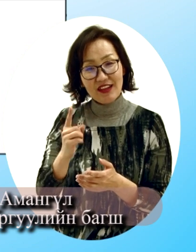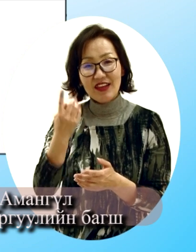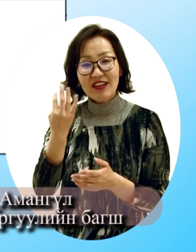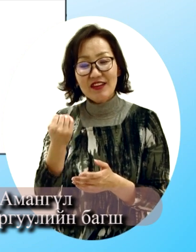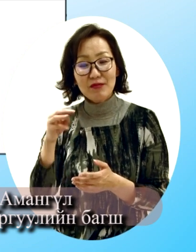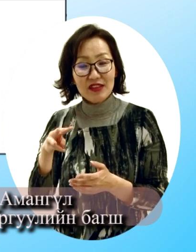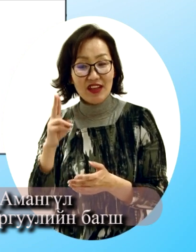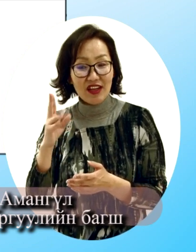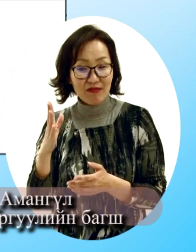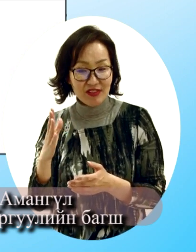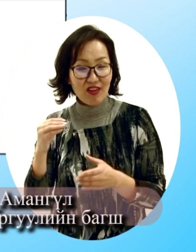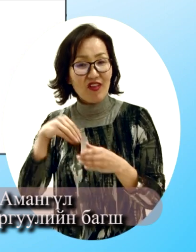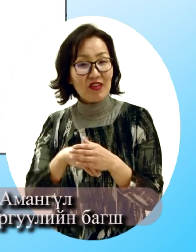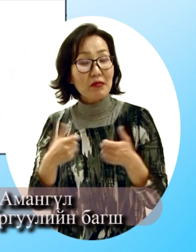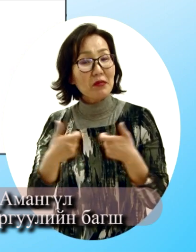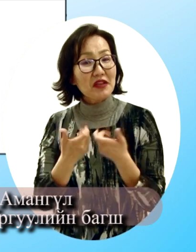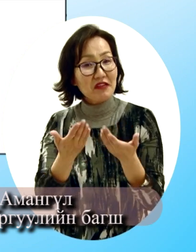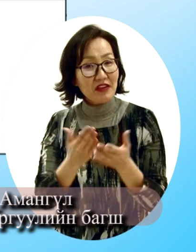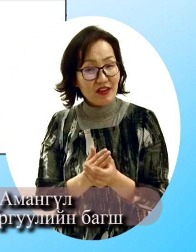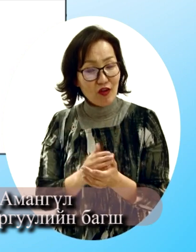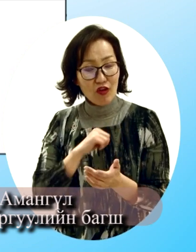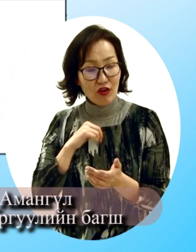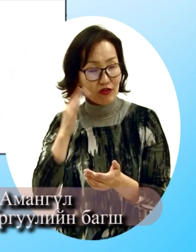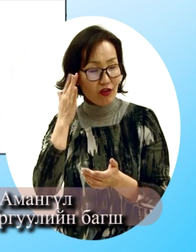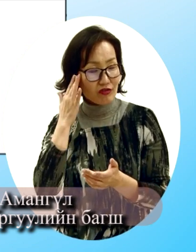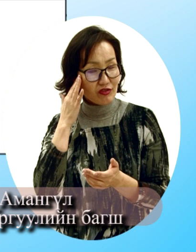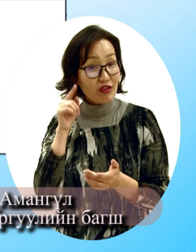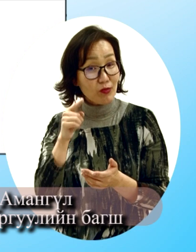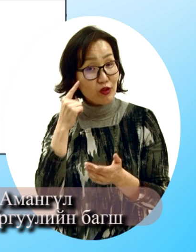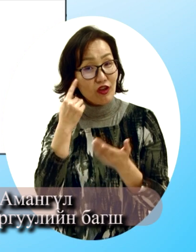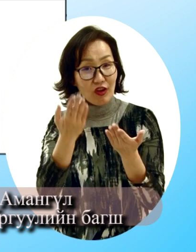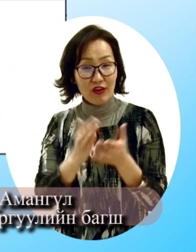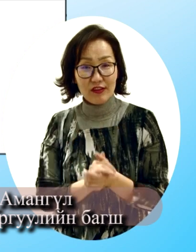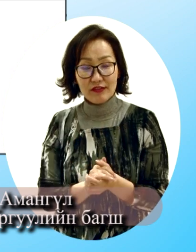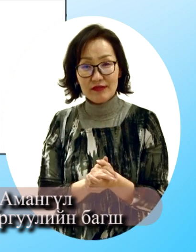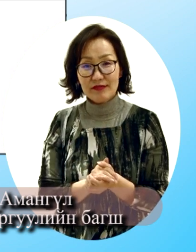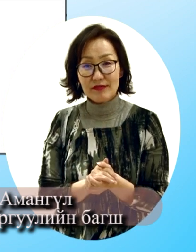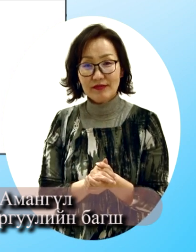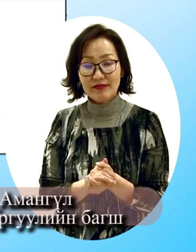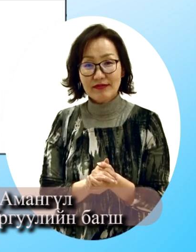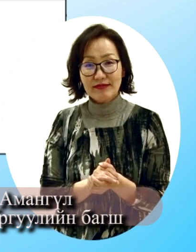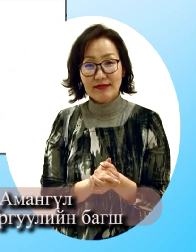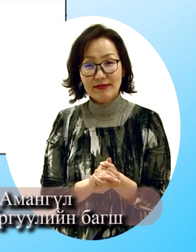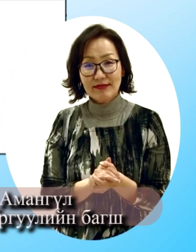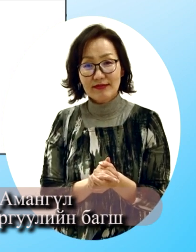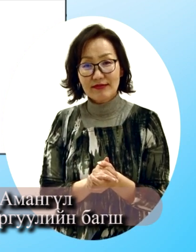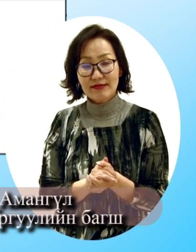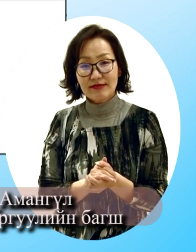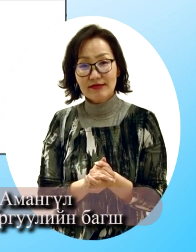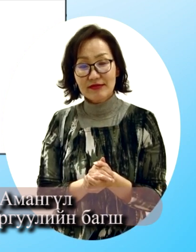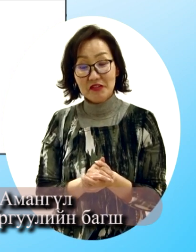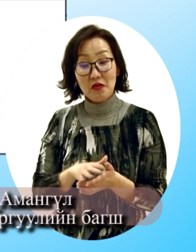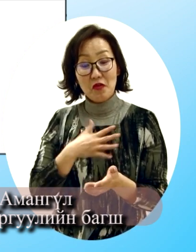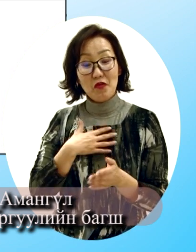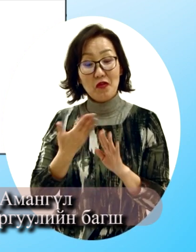Естеріңде болса, біз өткен сабақта бір адамға 0,100-ден 7 гектар жер иеленуге құқылы дегенді